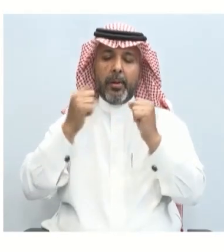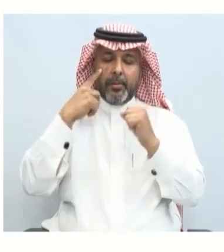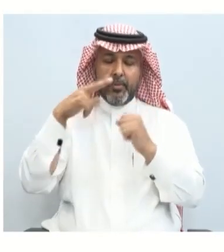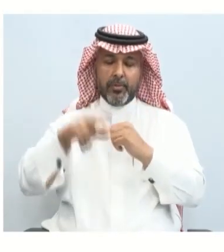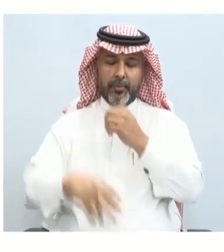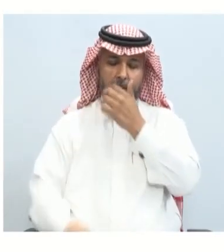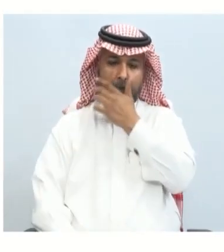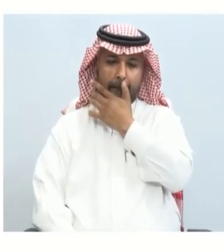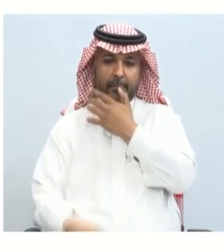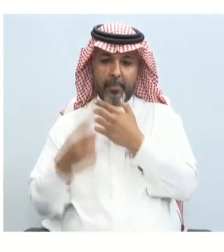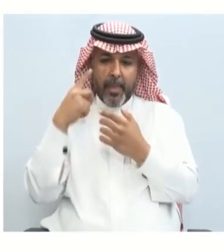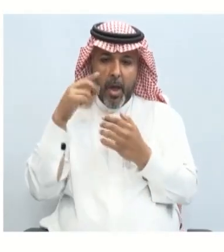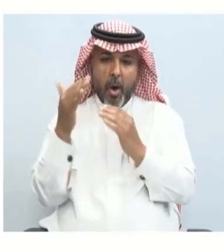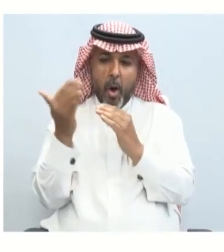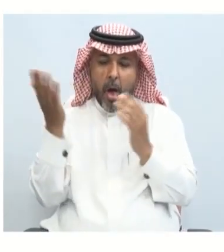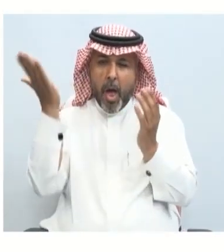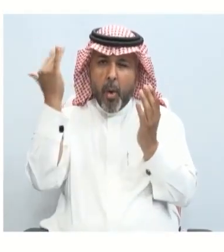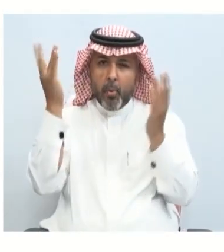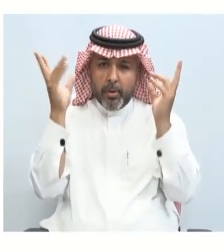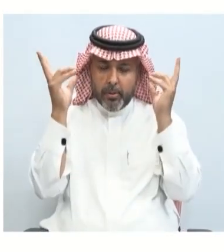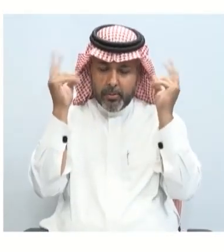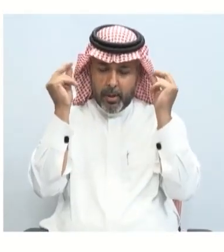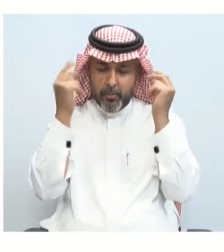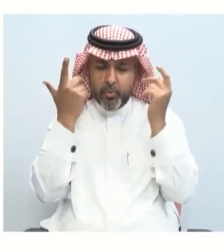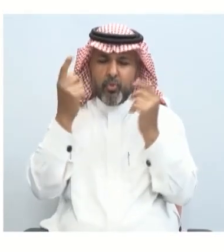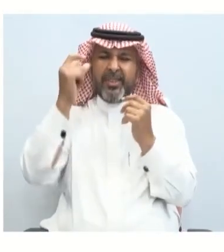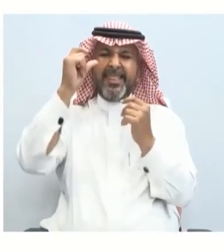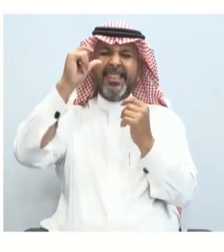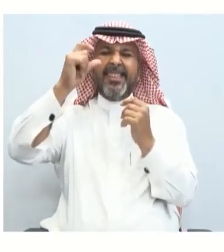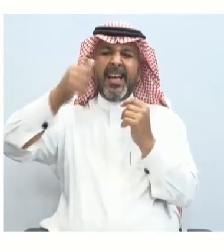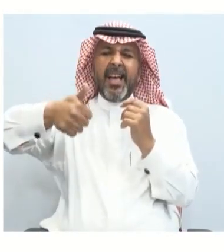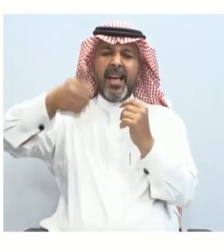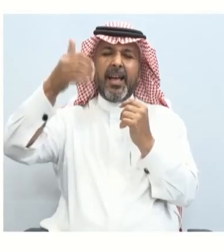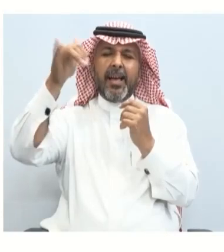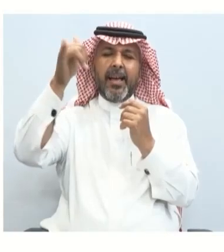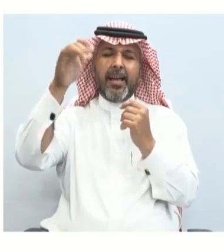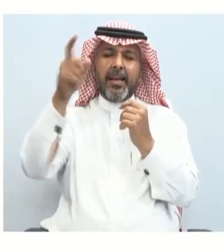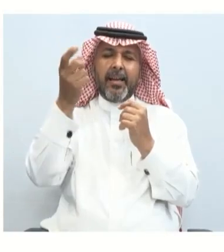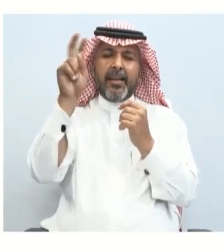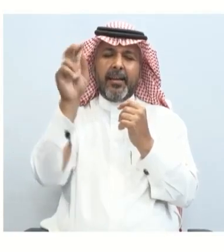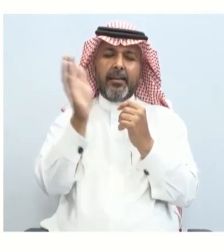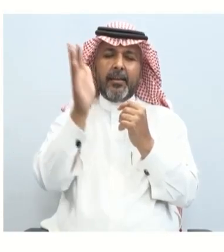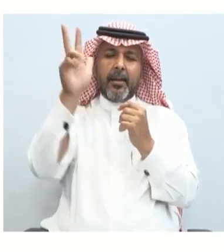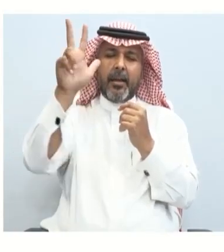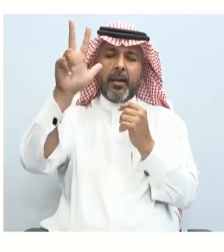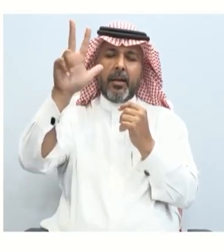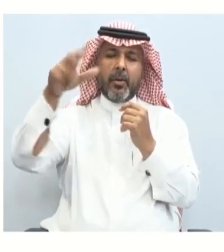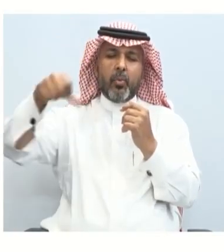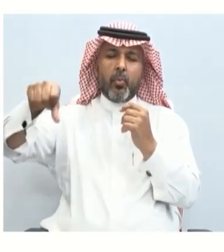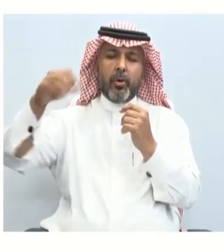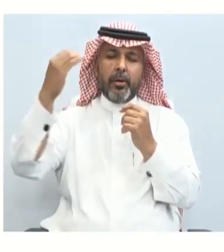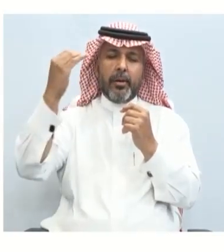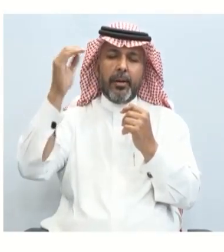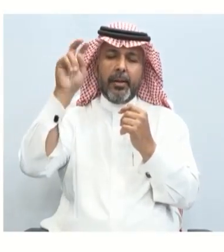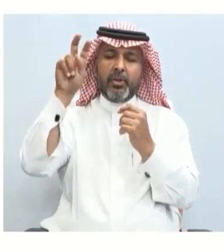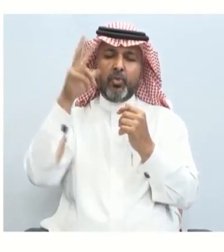دائره الوحده وقلنا ان دائره الوحده هي دائره مركزها نقطه الاصل وطول نصف قطرها يساوي واحد طول